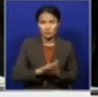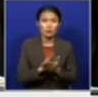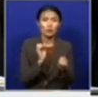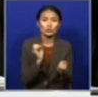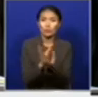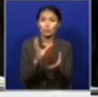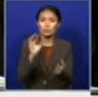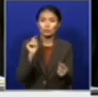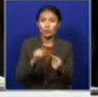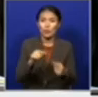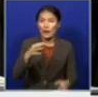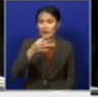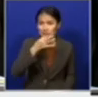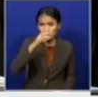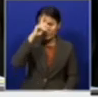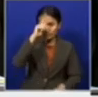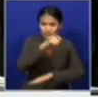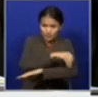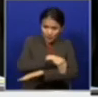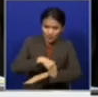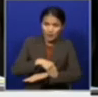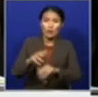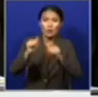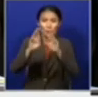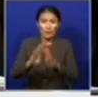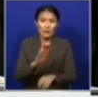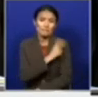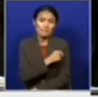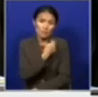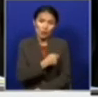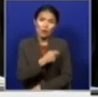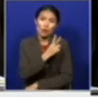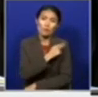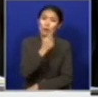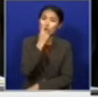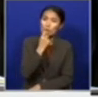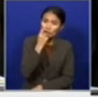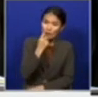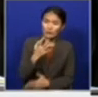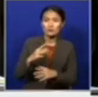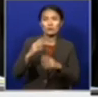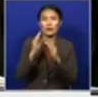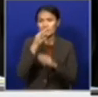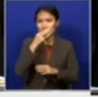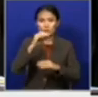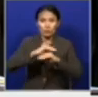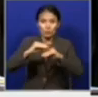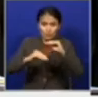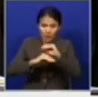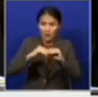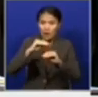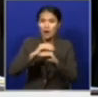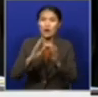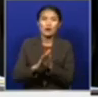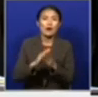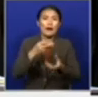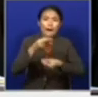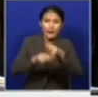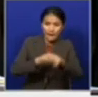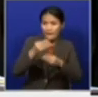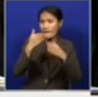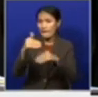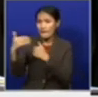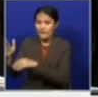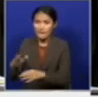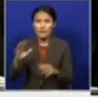CPTPP และทุกประเทศทั่วโลกค่ะซึ่งจะส่งผลกระทบต่อผู้ที่ประกอบธุรกิจต่